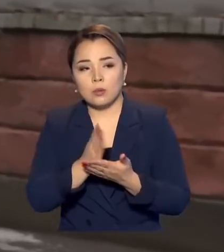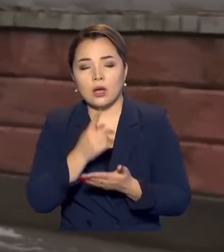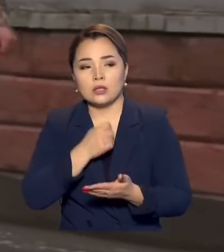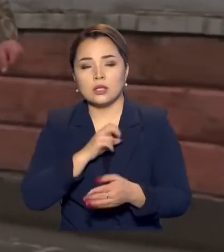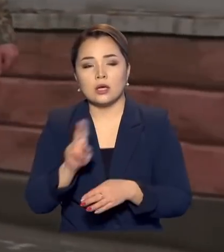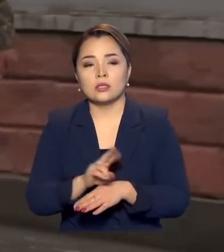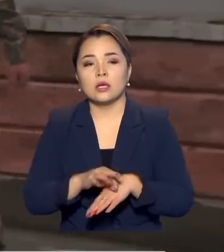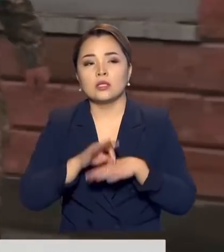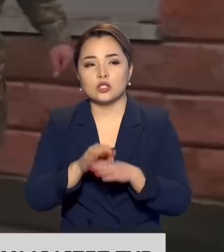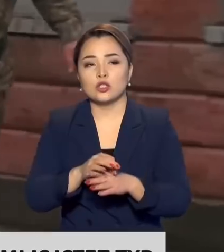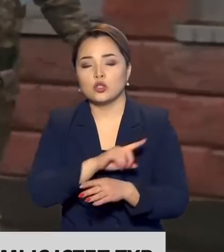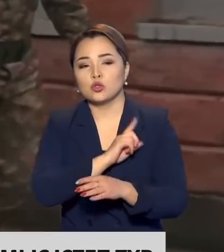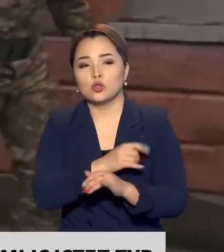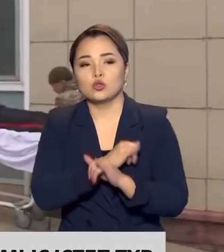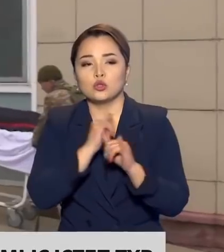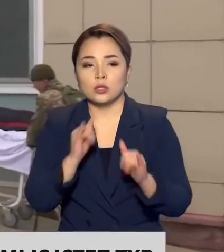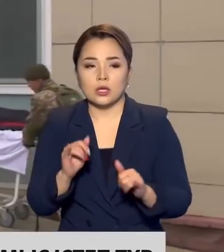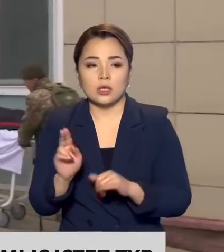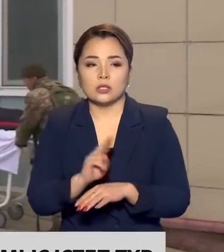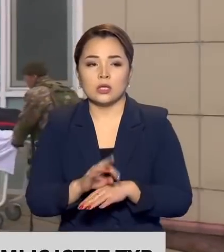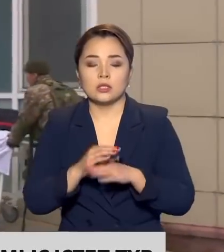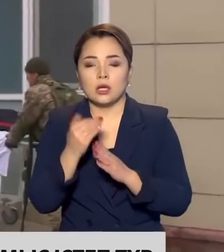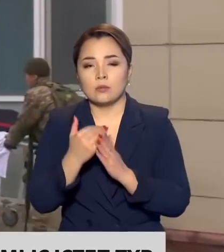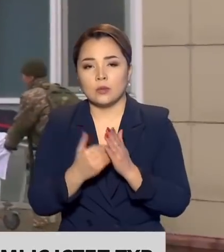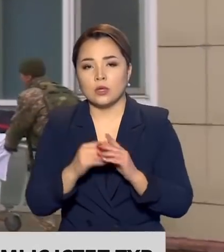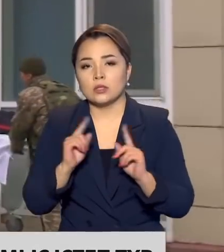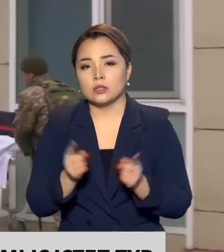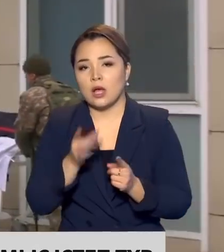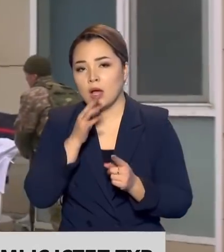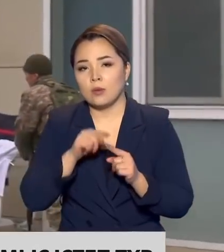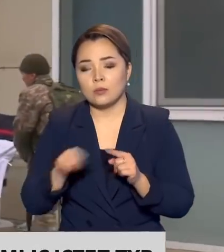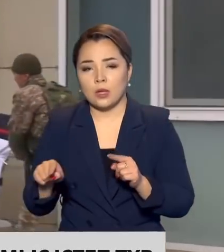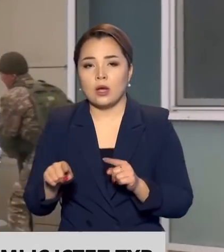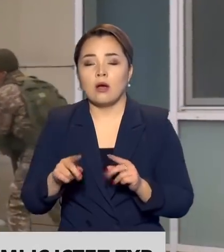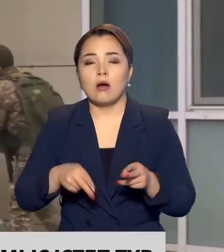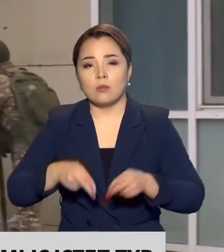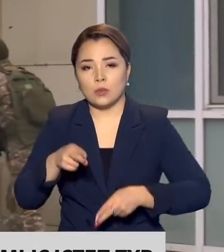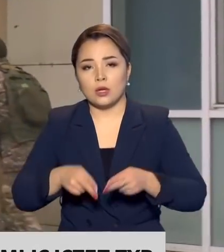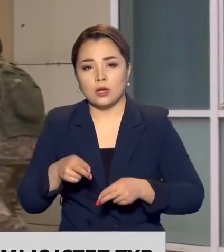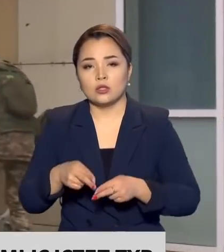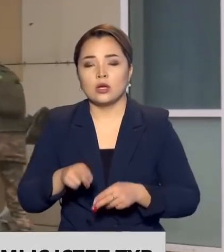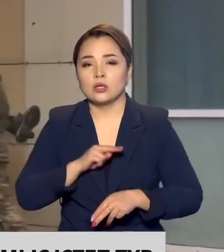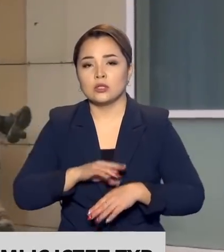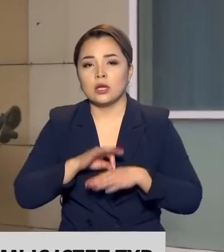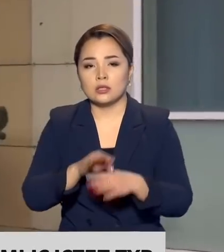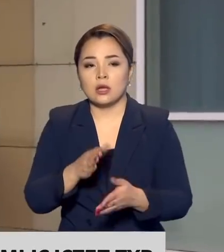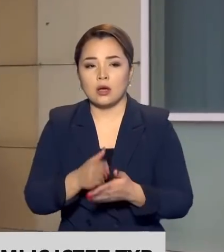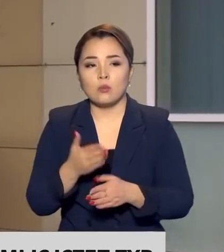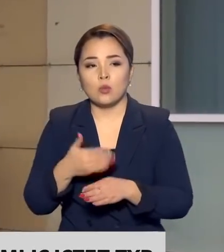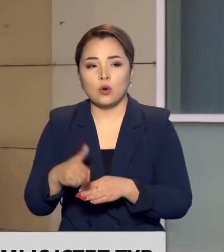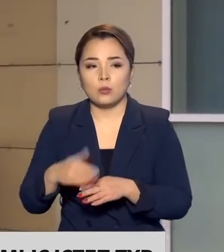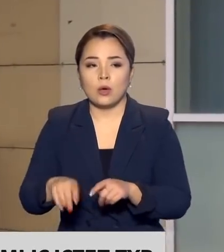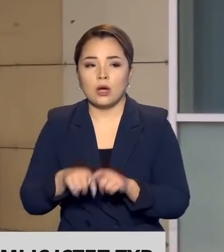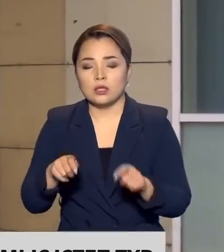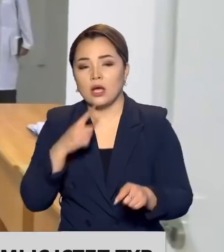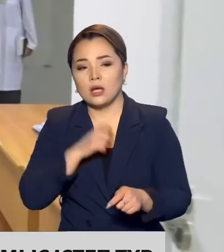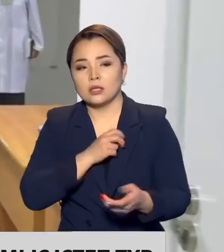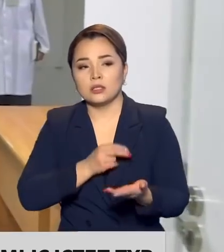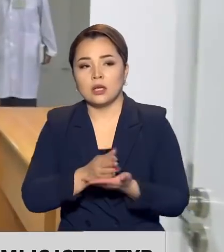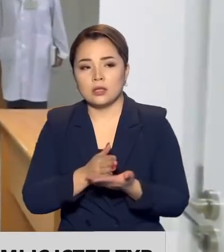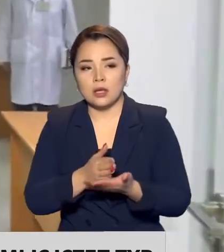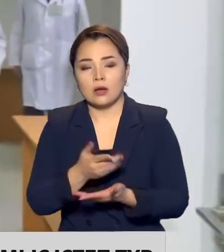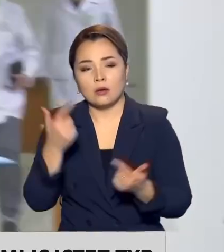мекемесі күшейтілген режимде жұмыс істеп жатыр. Мұнда қысқа мерзім ішінде операция жасайтын бөлімшелер ашылып, жарақат алған әскери қызметшілерге